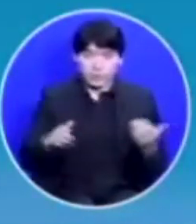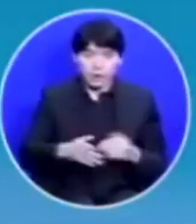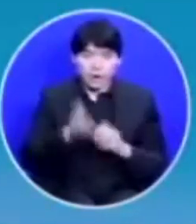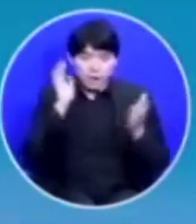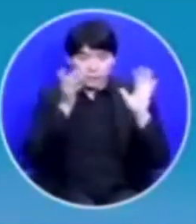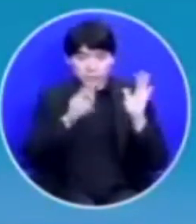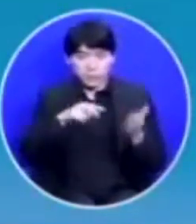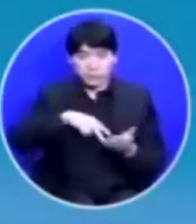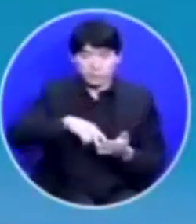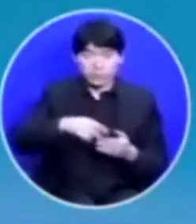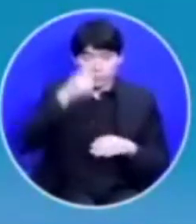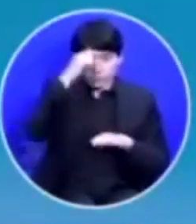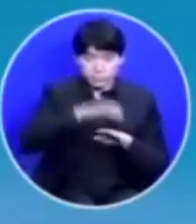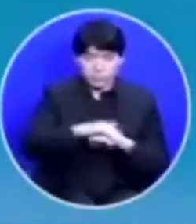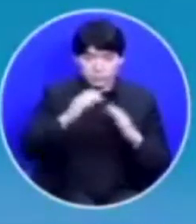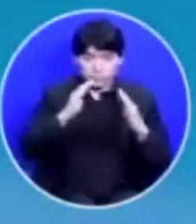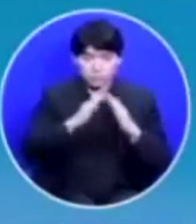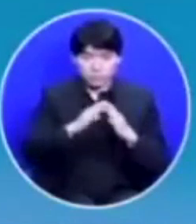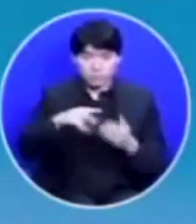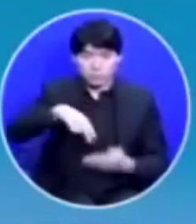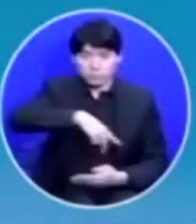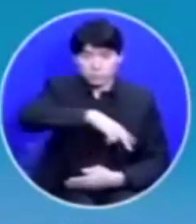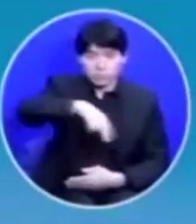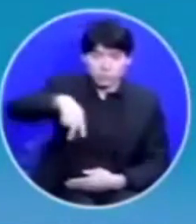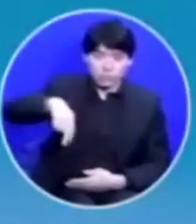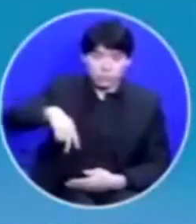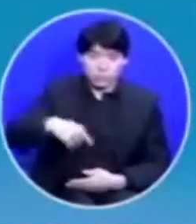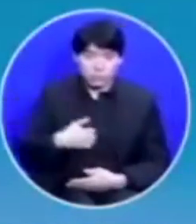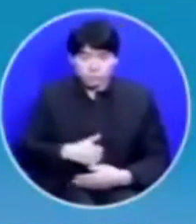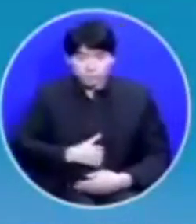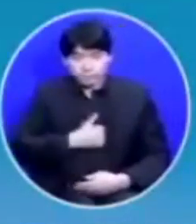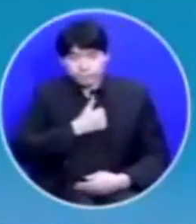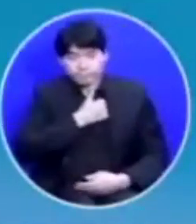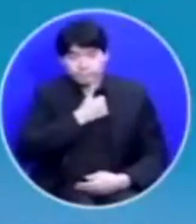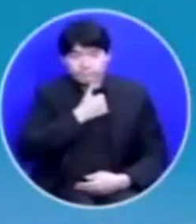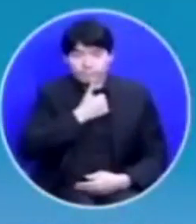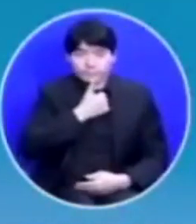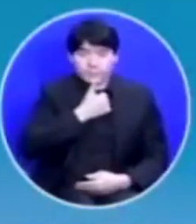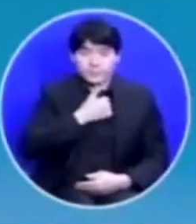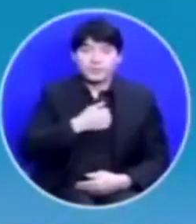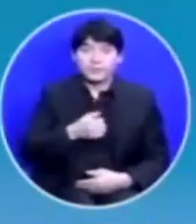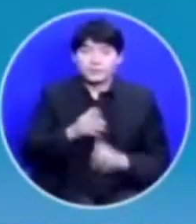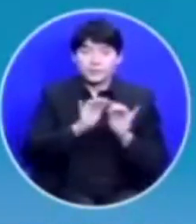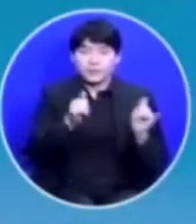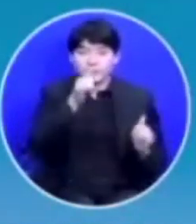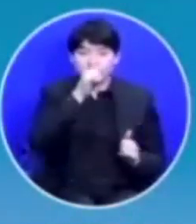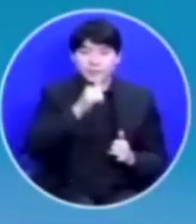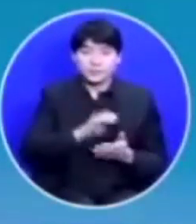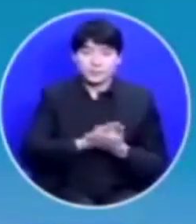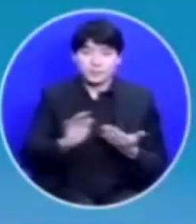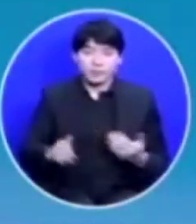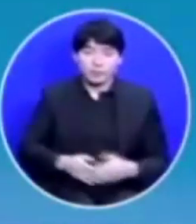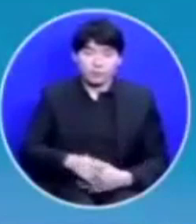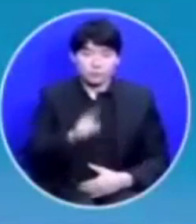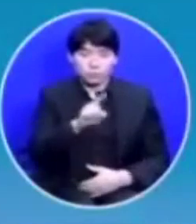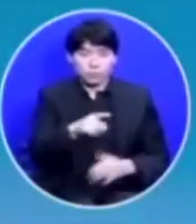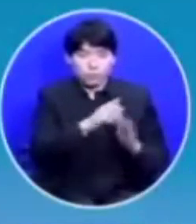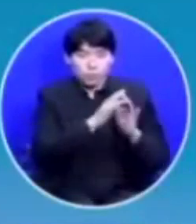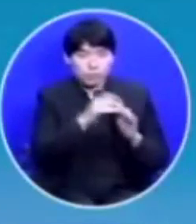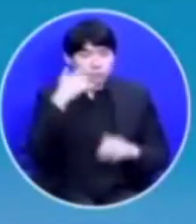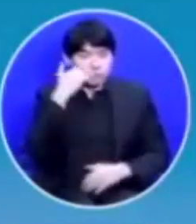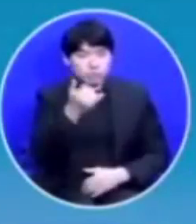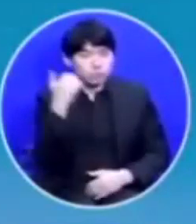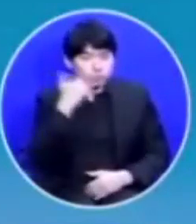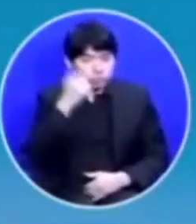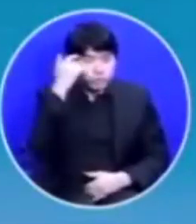거 왔다갔다 하는거 보면 뭐 속에서부터 이렇게 피가 역류하는 분들이 있습니다 저 부모가 도대체 누구야